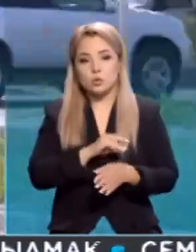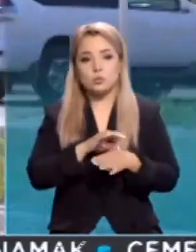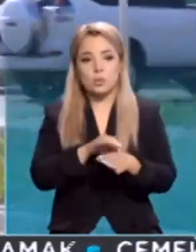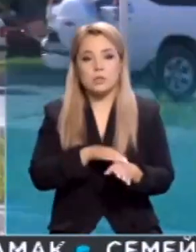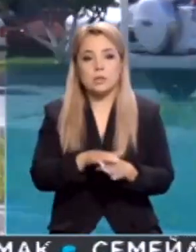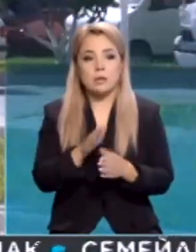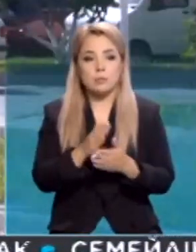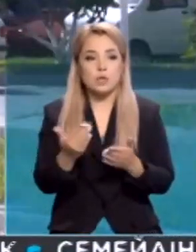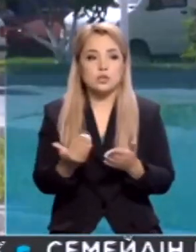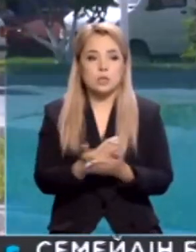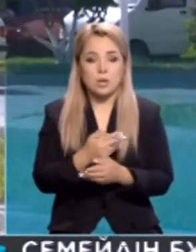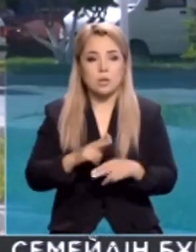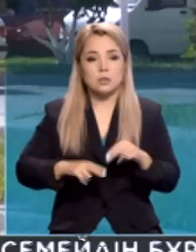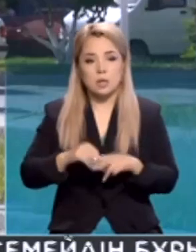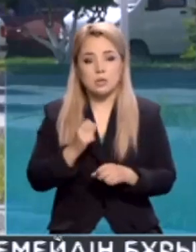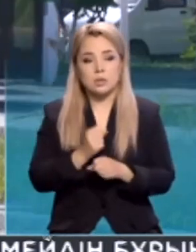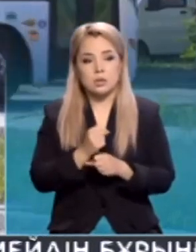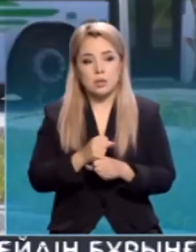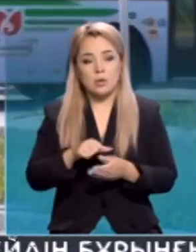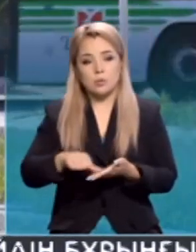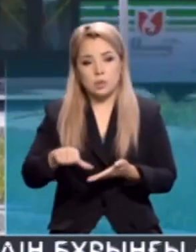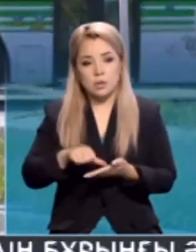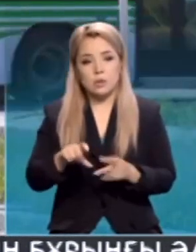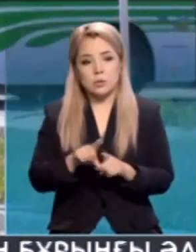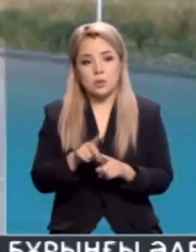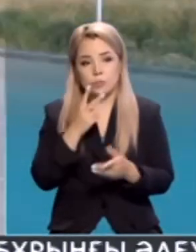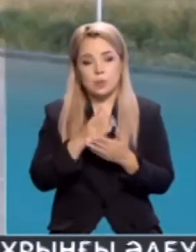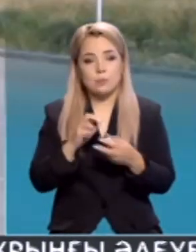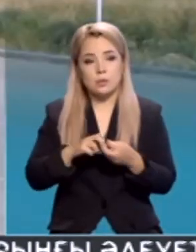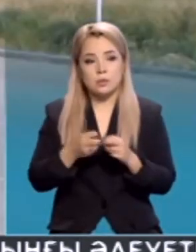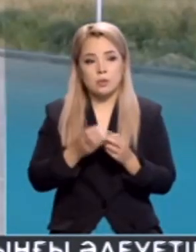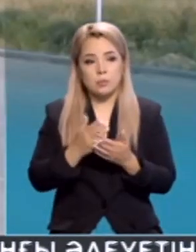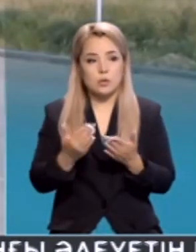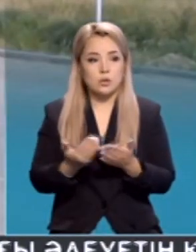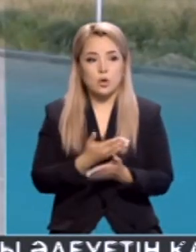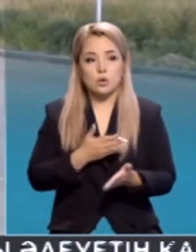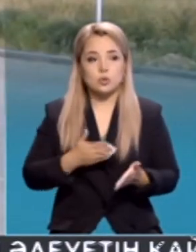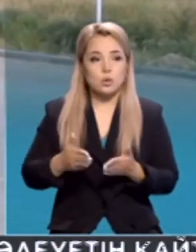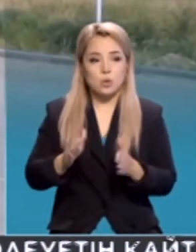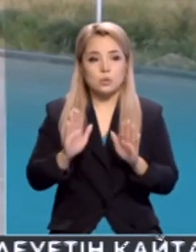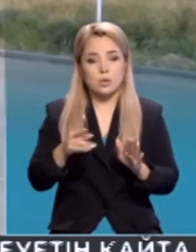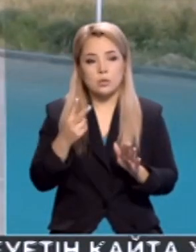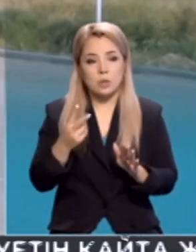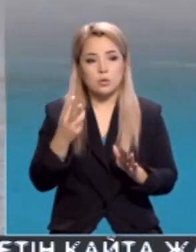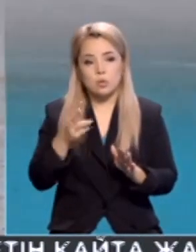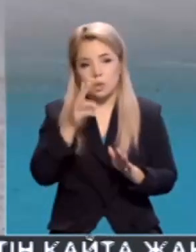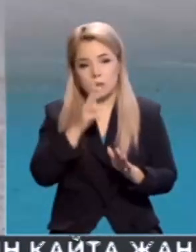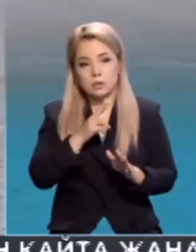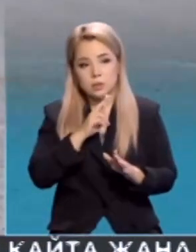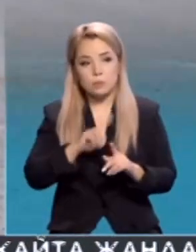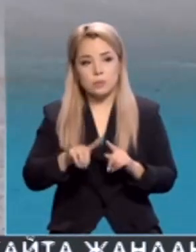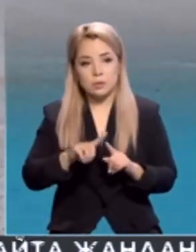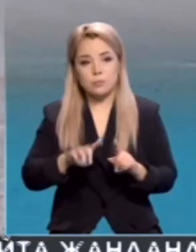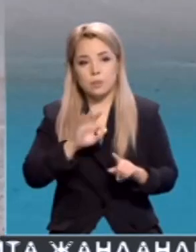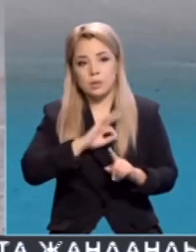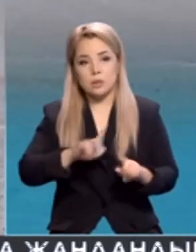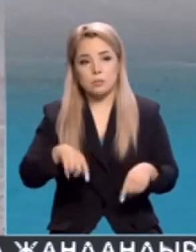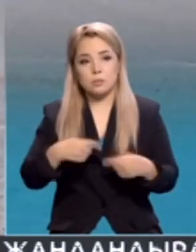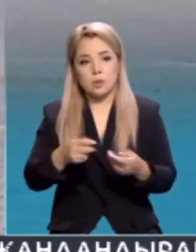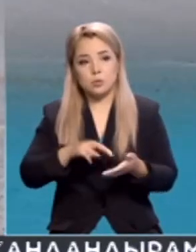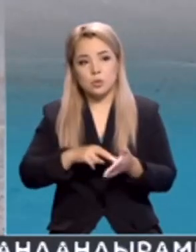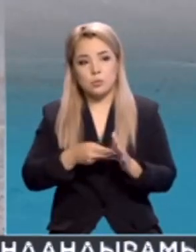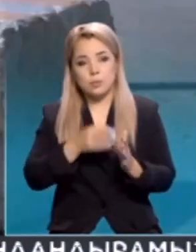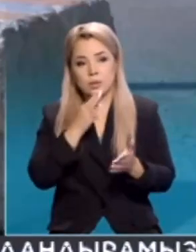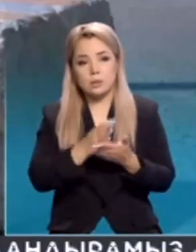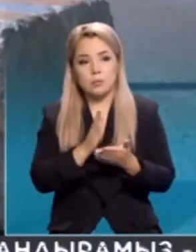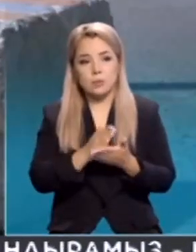отыр. Жаңадан бой көтерген Тұран шағын ауданында да осы жағдай. Әкімдік жаңа жолдарды тек 2-3 айдан соң ғана ресми пайдалануға беруді